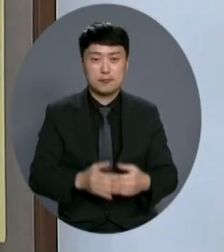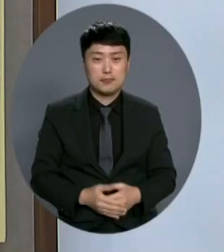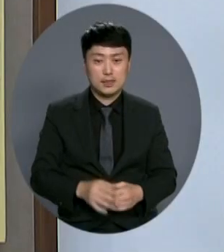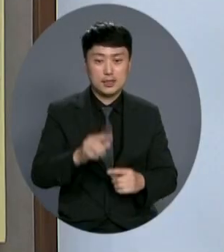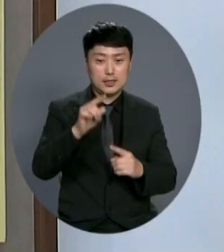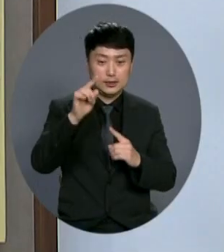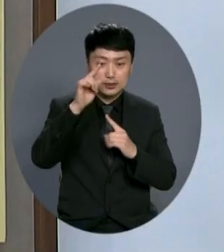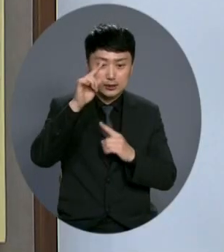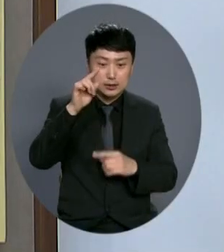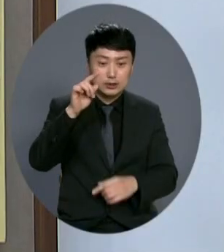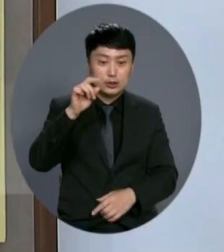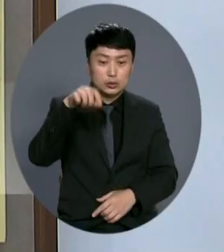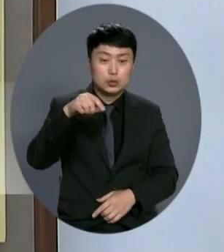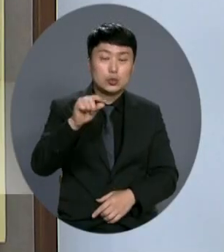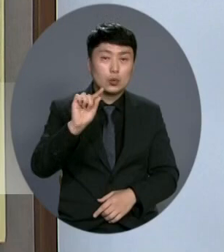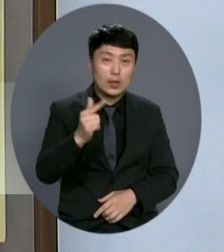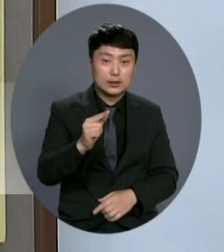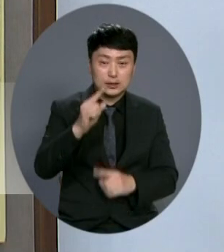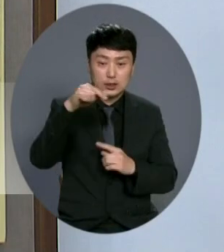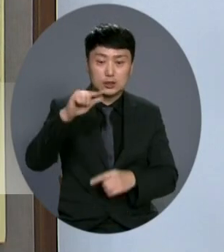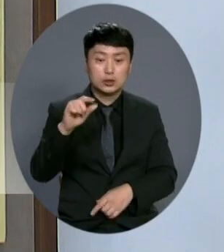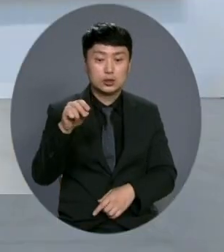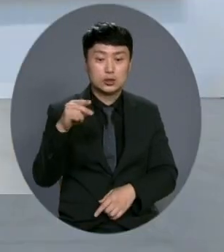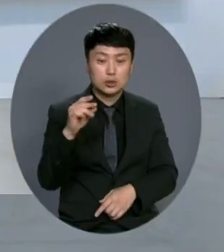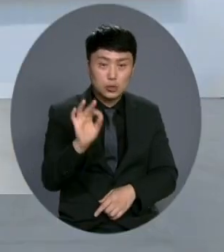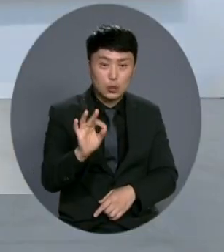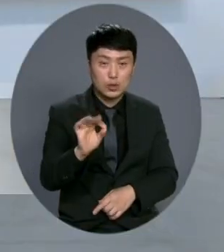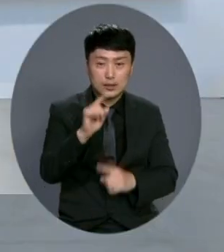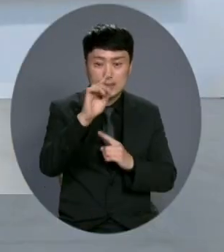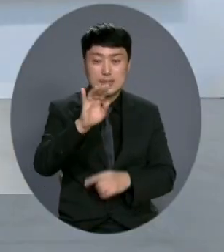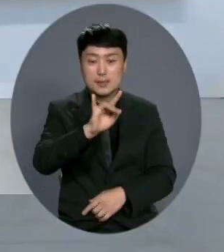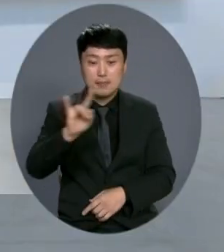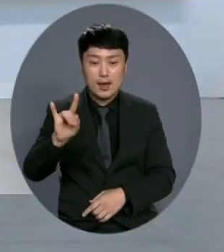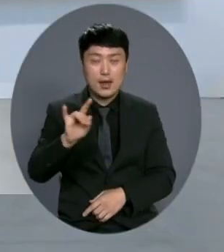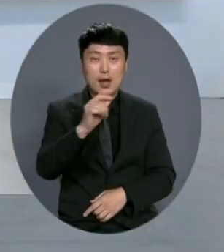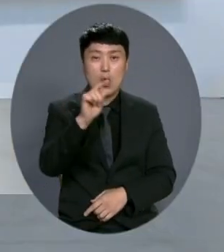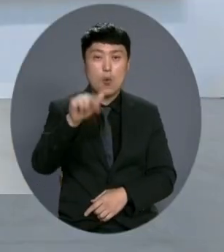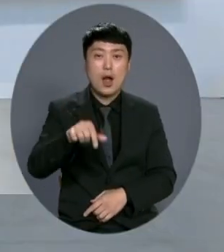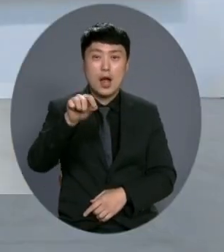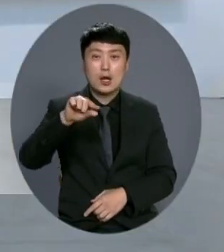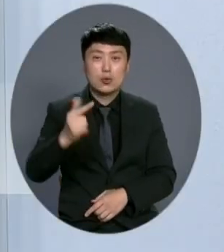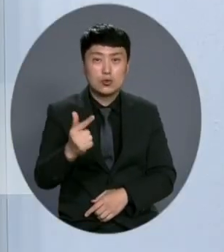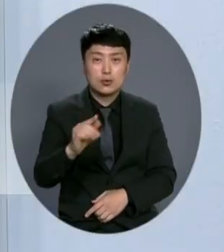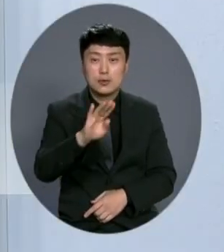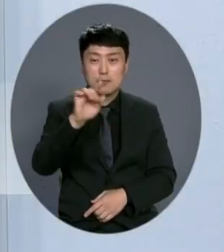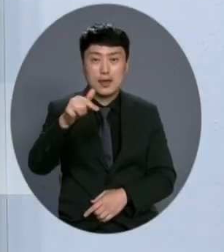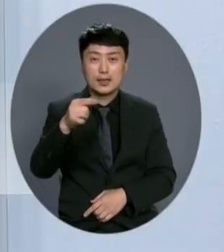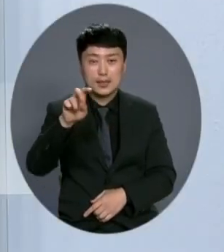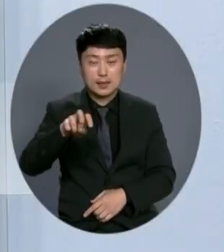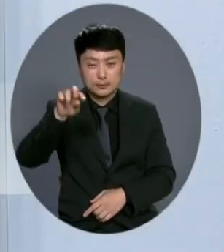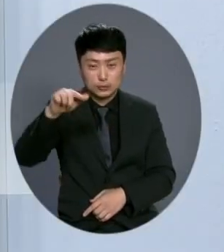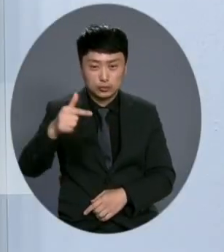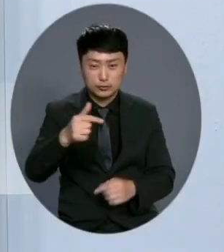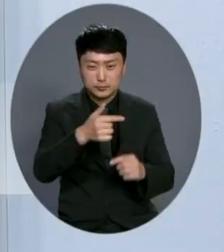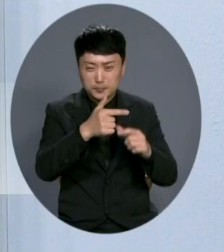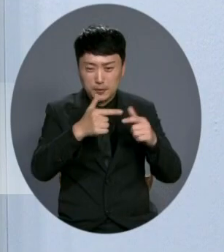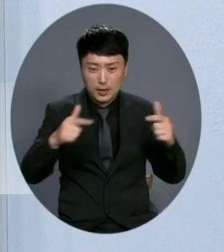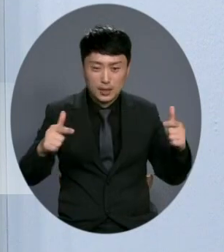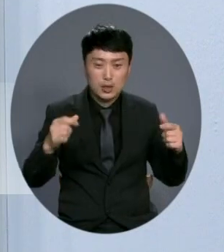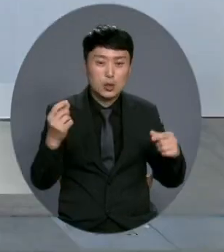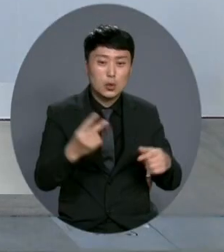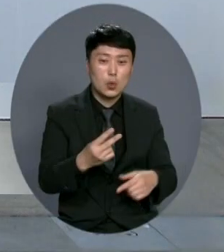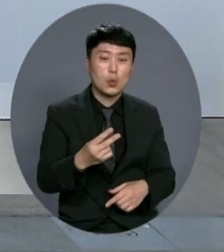필두로 이건용, 박서보, 이베, 곽훈, 백남준 등 한국을 대표하는 작가들과 알렉스